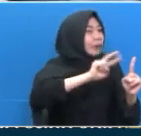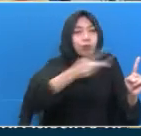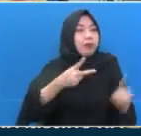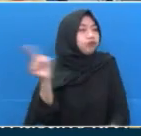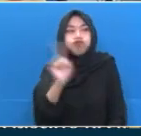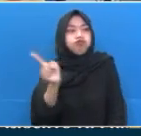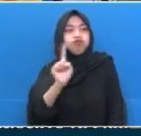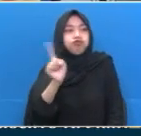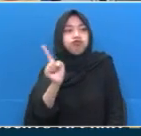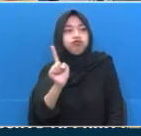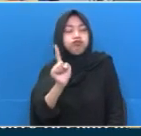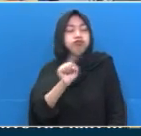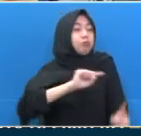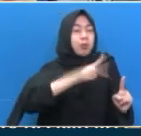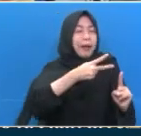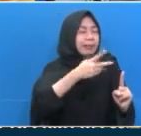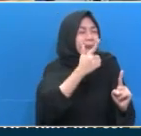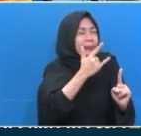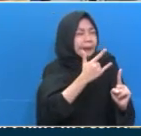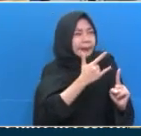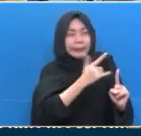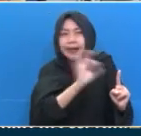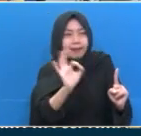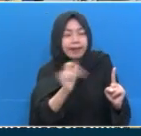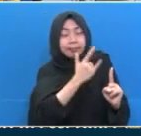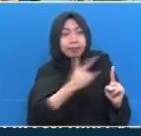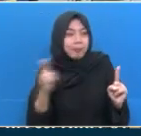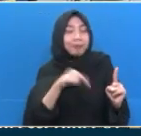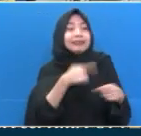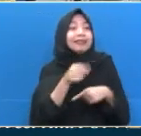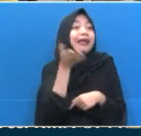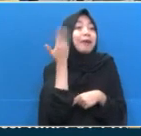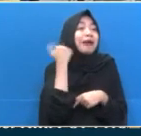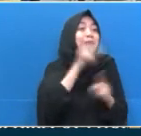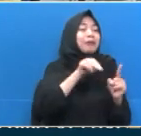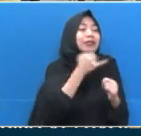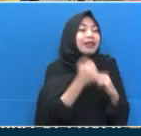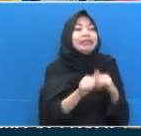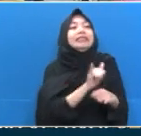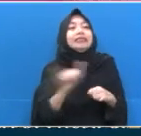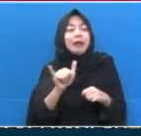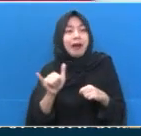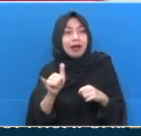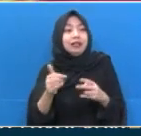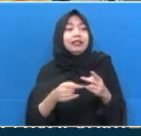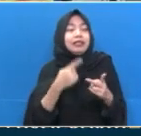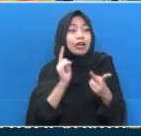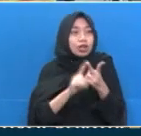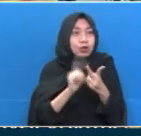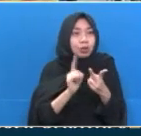tadi jaminan dari Mas Roni tidak akan berubah gitu ya Nah itu yang akan pastikan terus kemudian semakin menguatkan bahwa